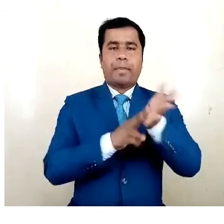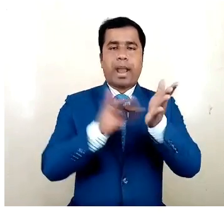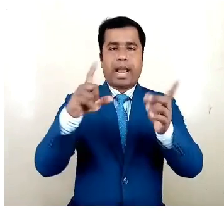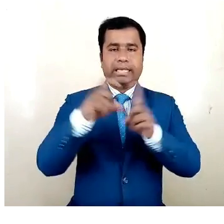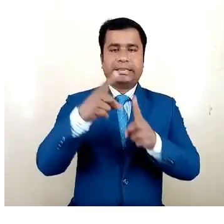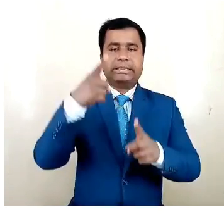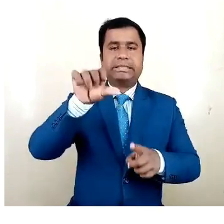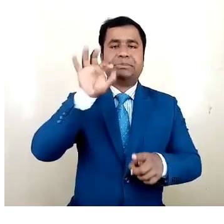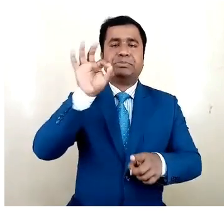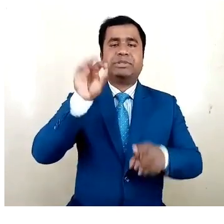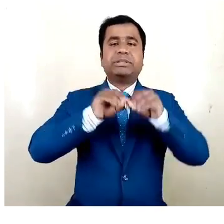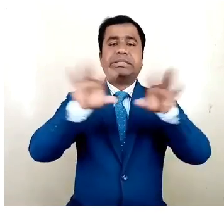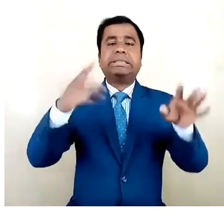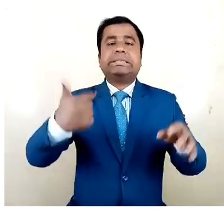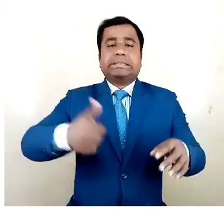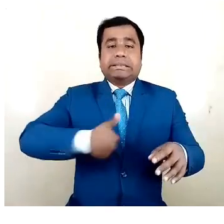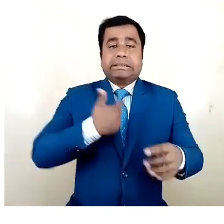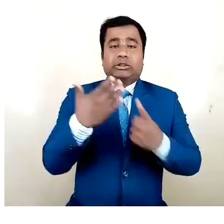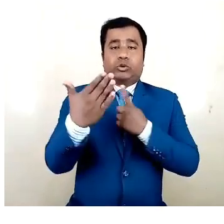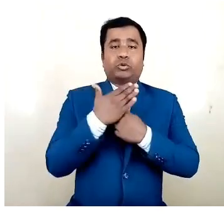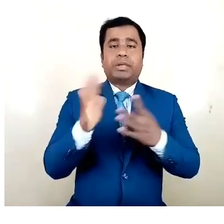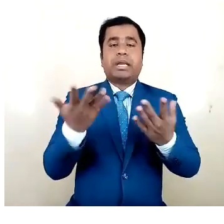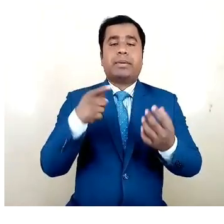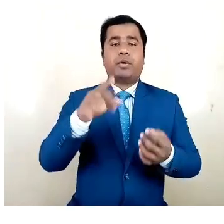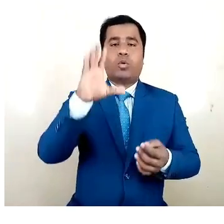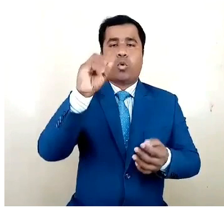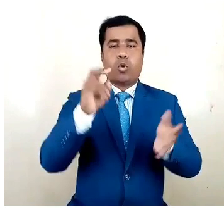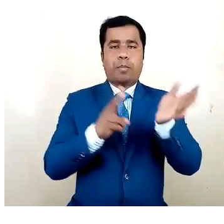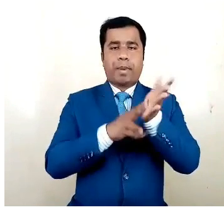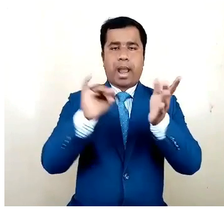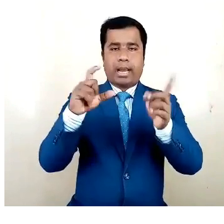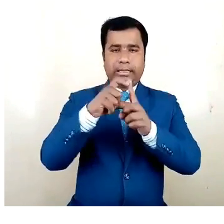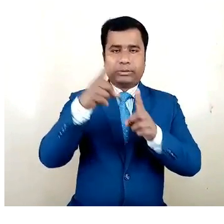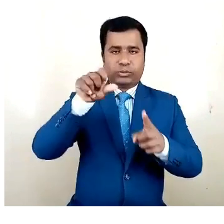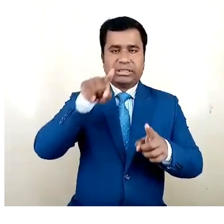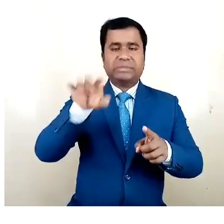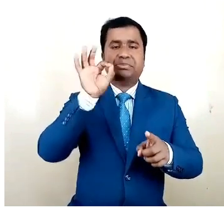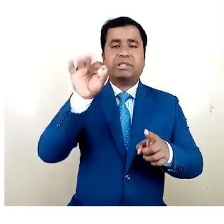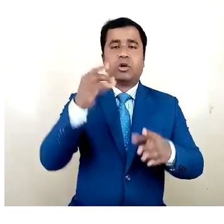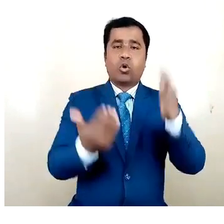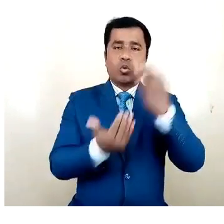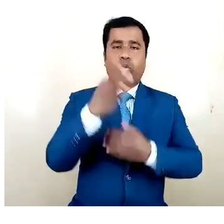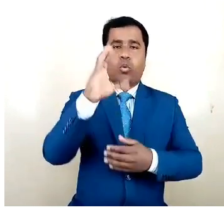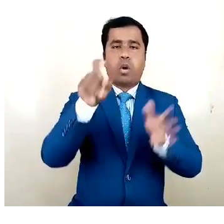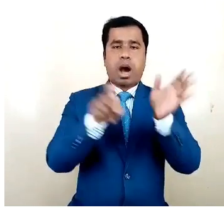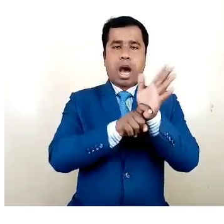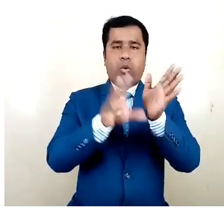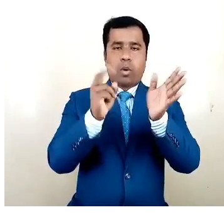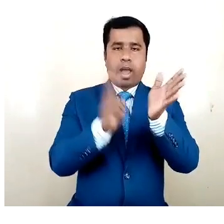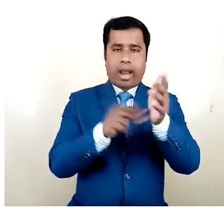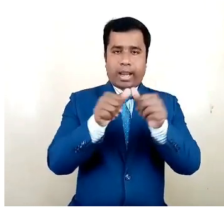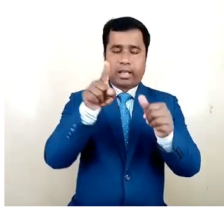কোভিড-19 কিভাবে ছড়ায় এবং এর থেকে নিজেকে কিভাবে রক্ষা করবেন। কোভিড-19 হচ্ছে একটি সংক্রামক রোগ, যেটি নতুন একটি করোনা ভাইরাসের